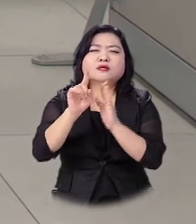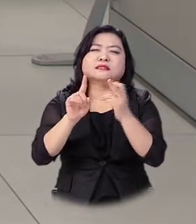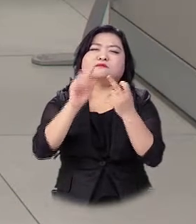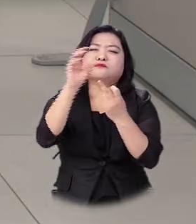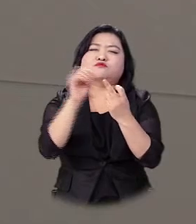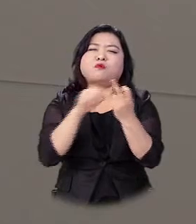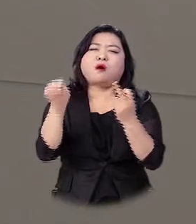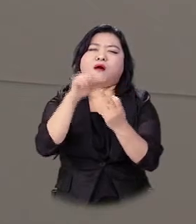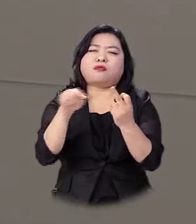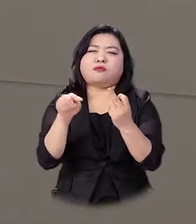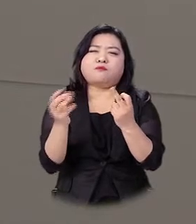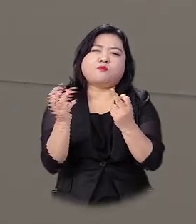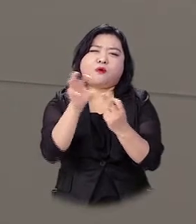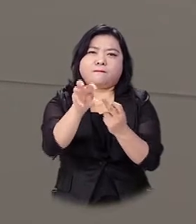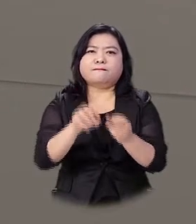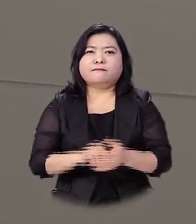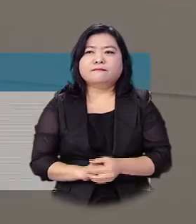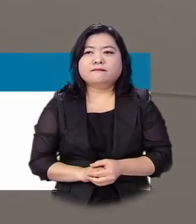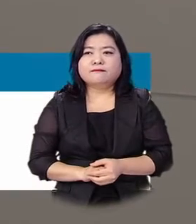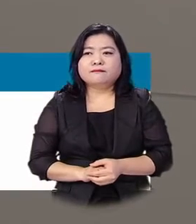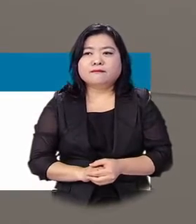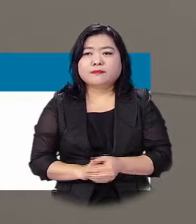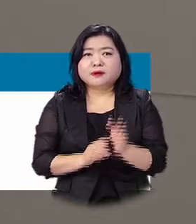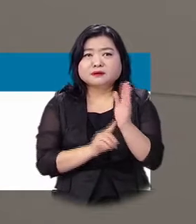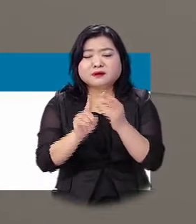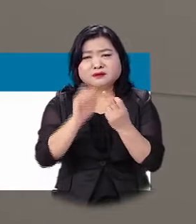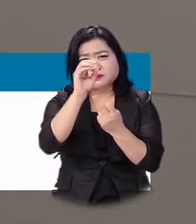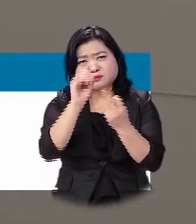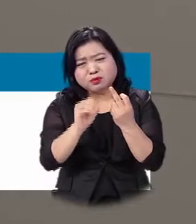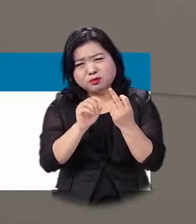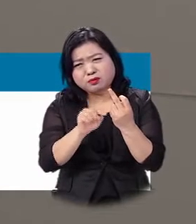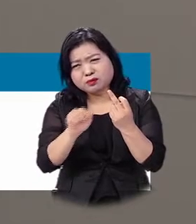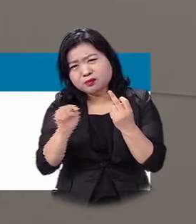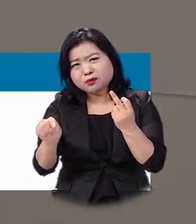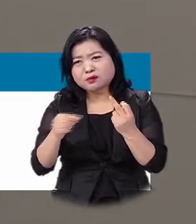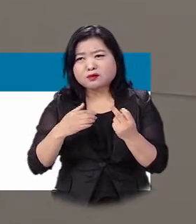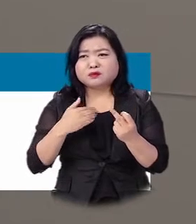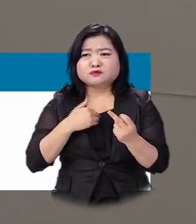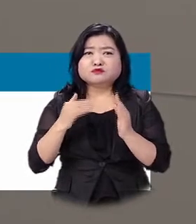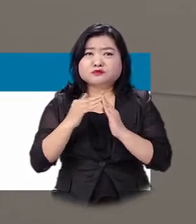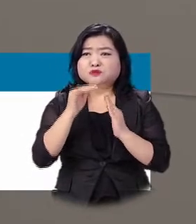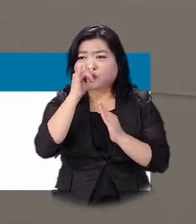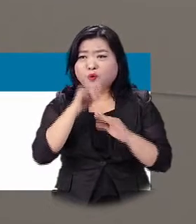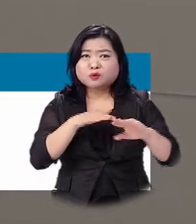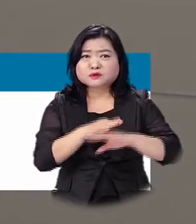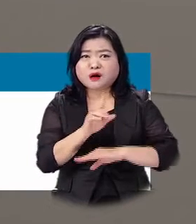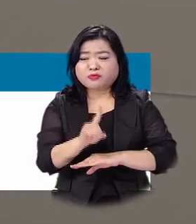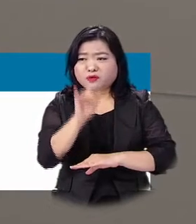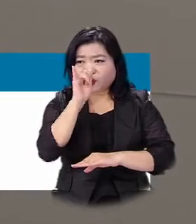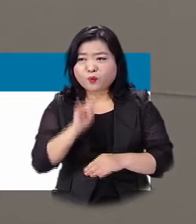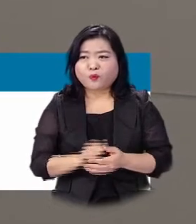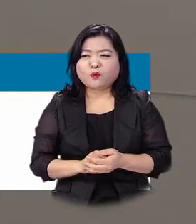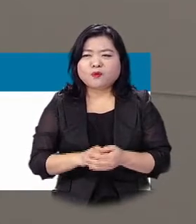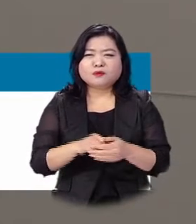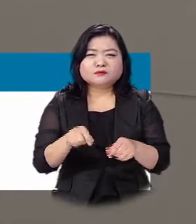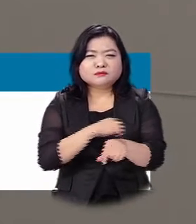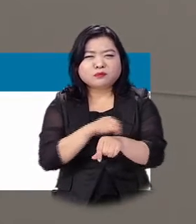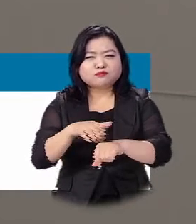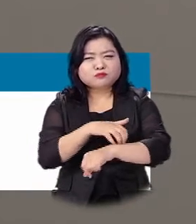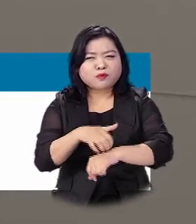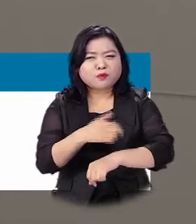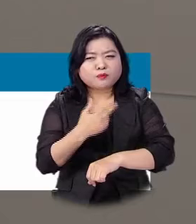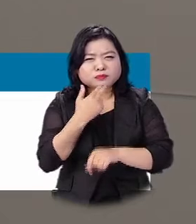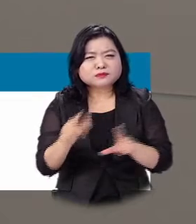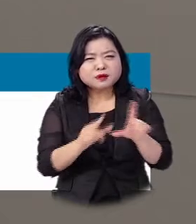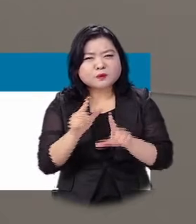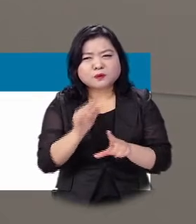해당합니다. 아, 상위 12%. 차에 집 있고, 그리고 뭐 차 한 대 굴리고, 별은 뭐 불편한